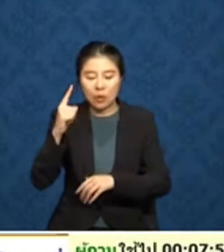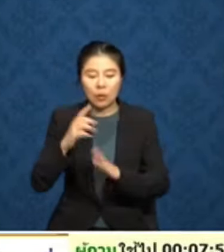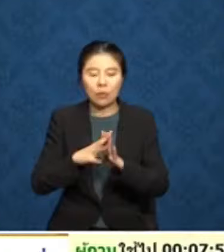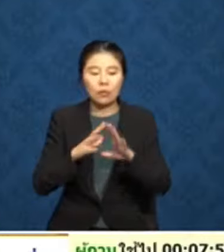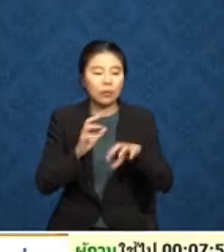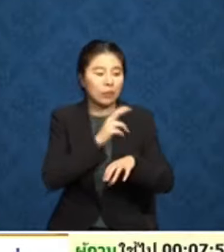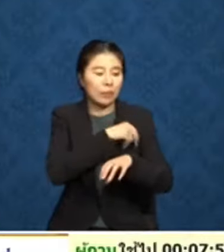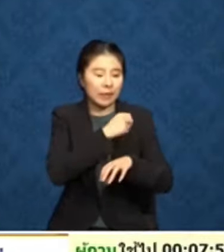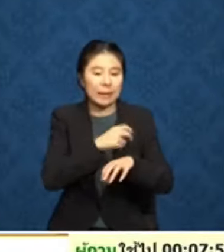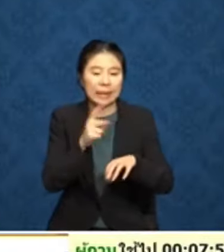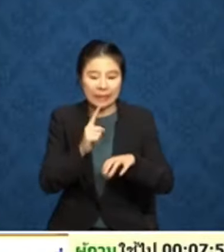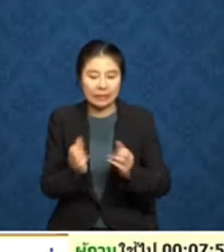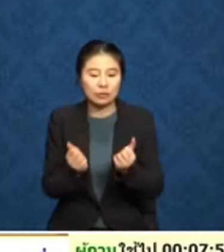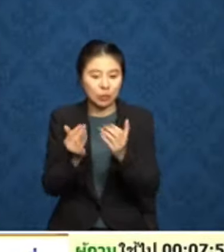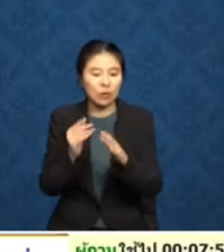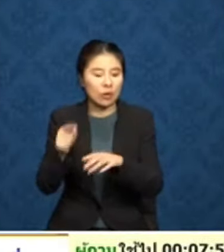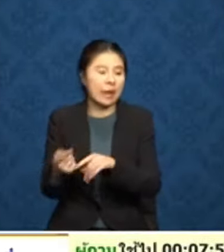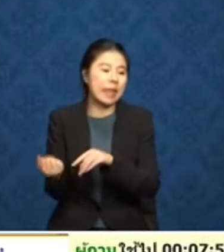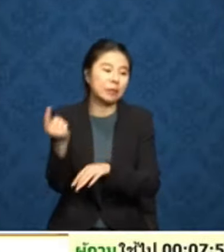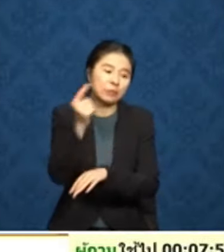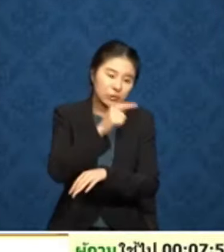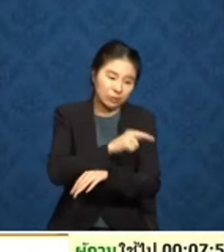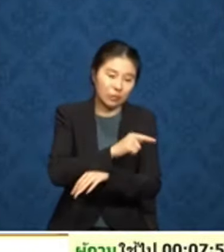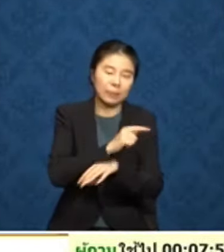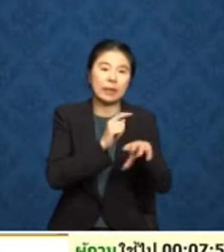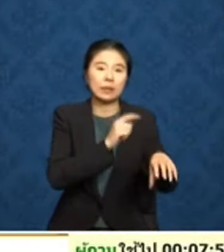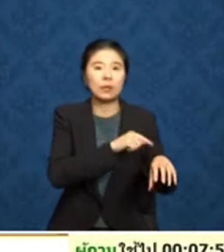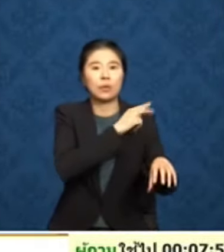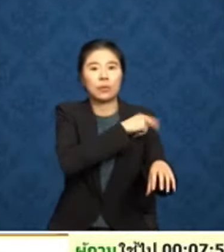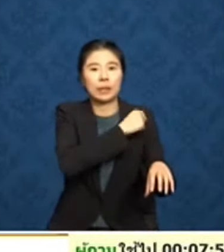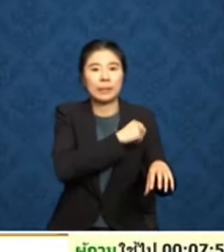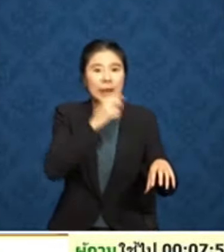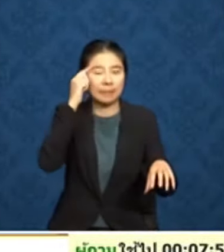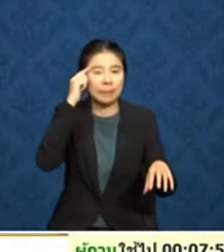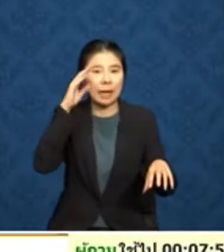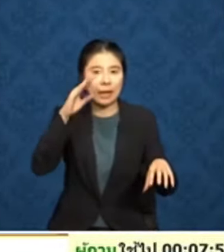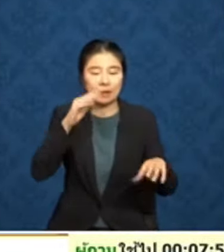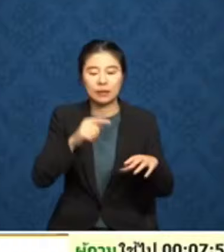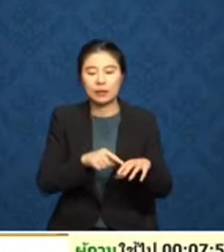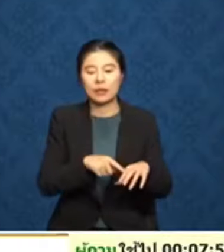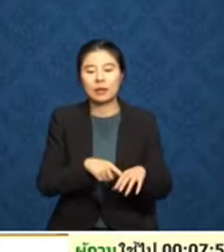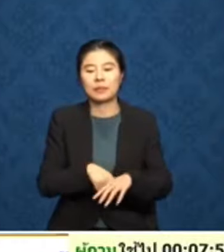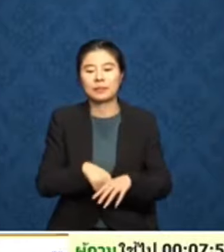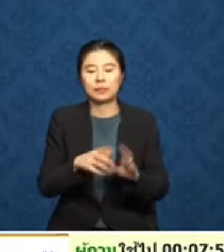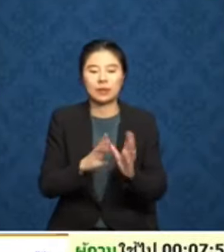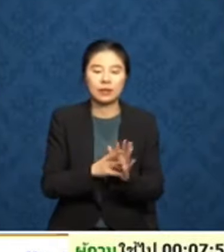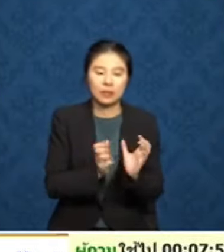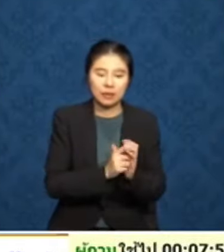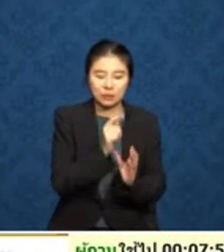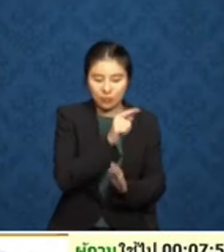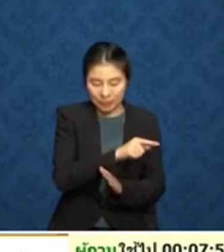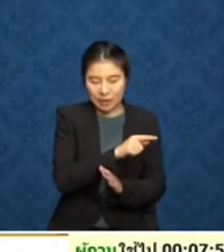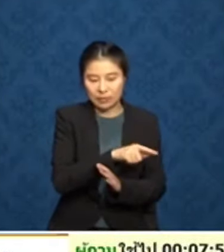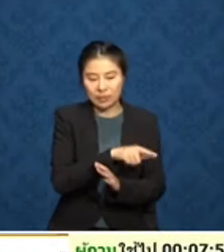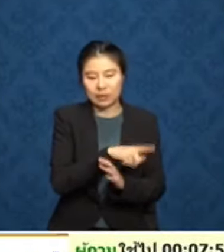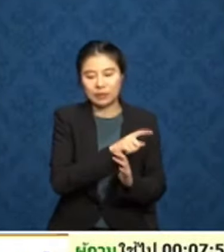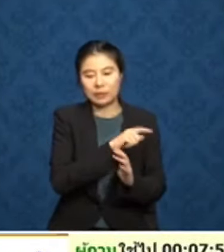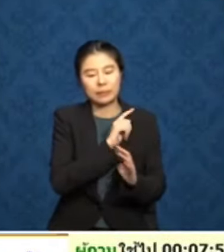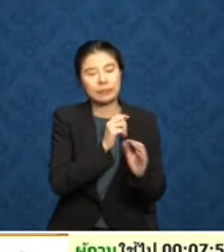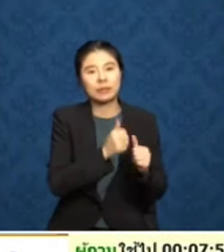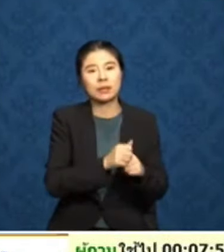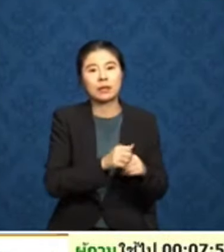า 1-2 วันค่ะในการที่จะเริ่มกระบวนการใหม่ตั้งแต่ต้นจนสุดท้ายก็คืออาจสามารถที่จะพาเขาเข้าไปที่โรงพยาบาลรักษาจิตเว